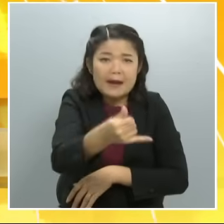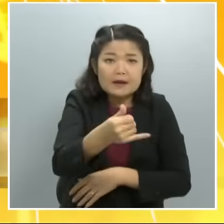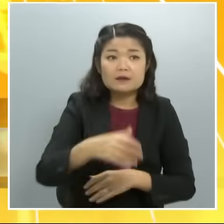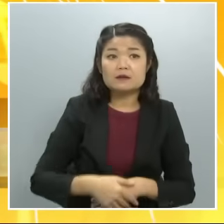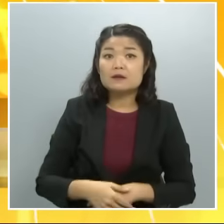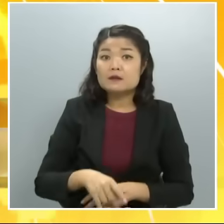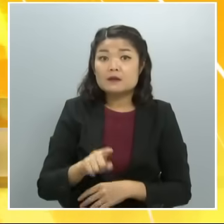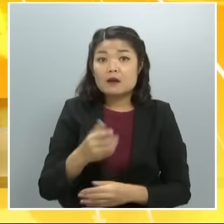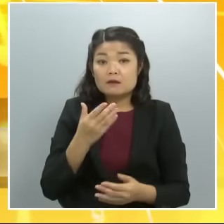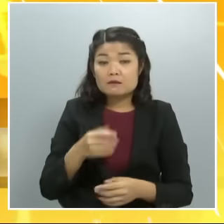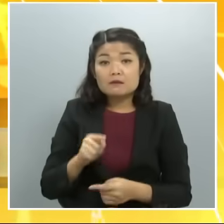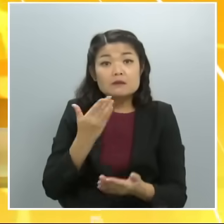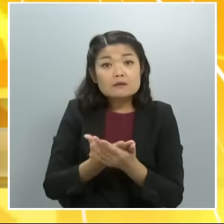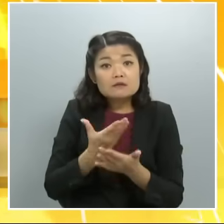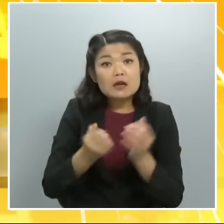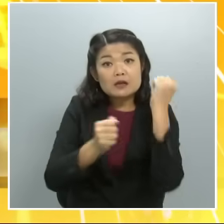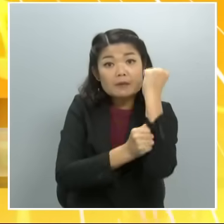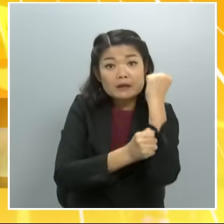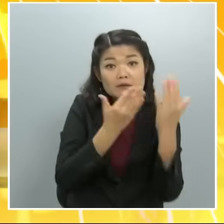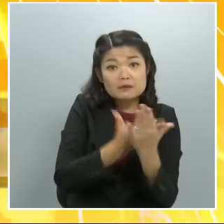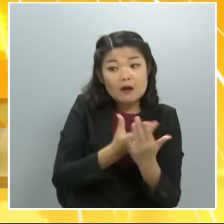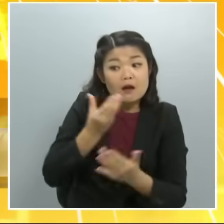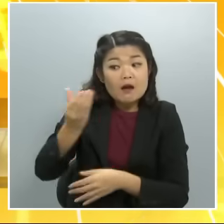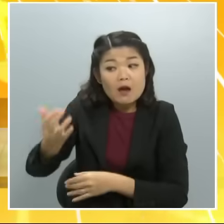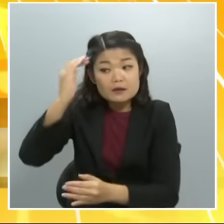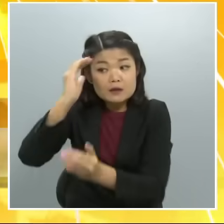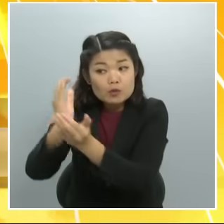กับตำรวจคนนึง